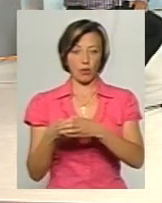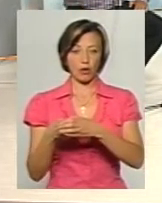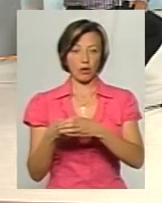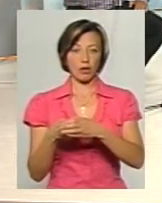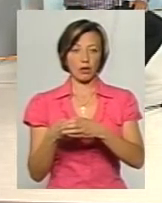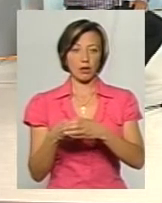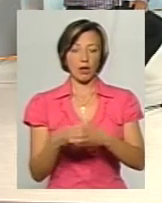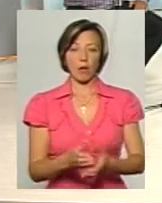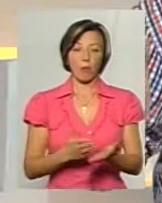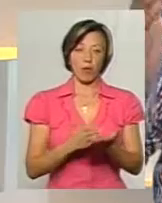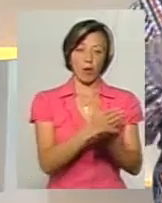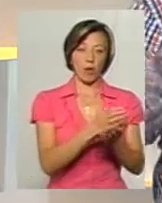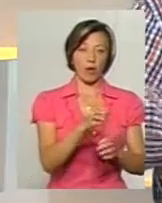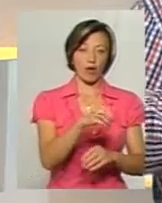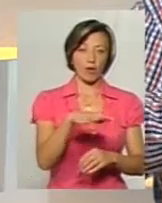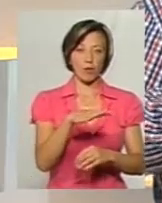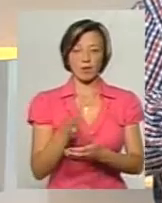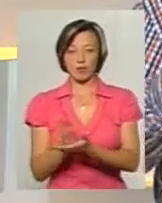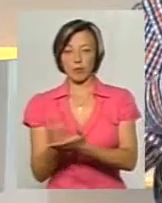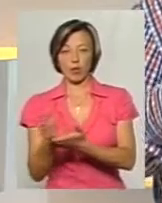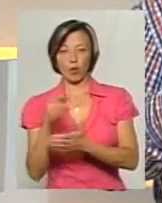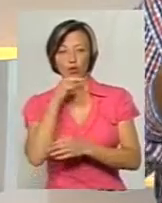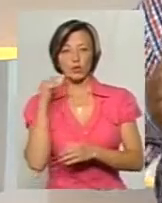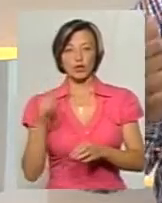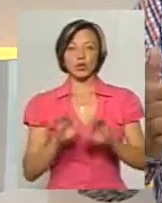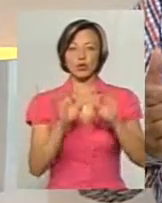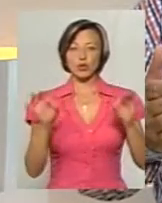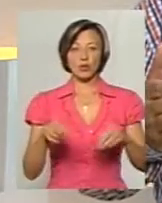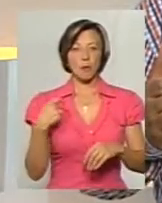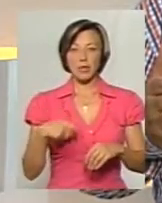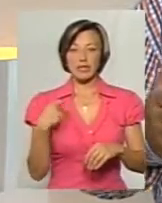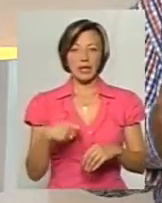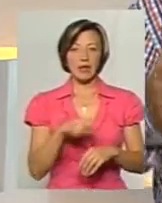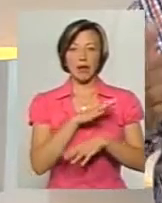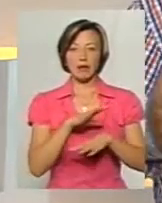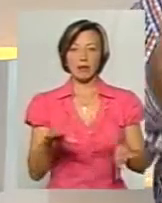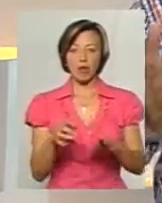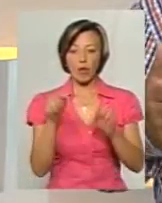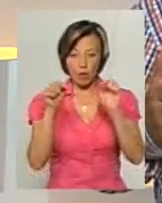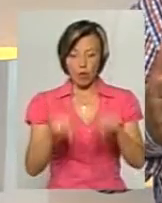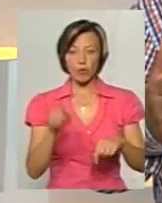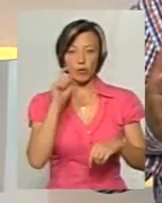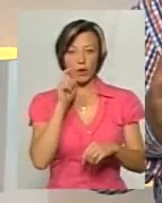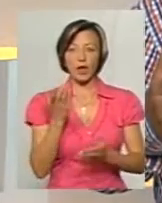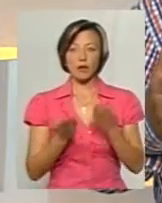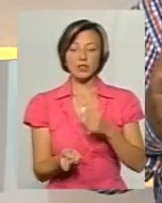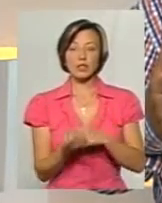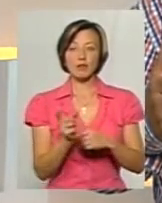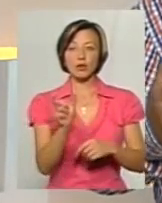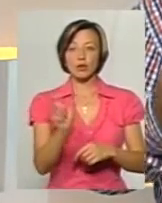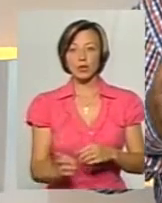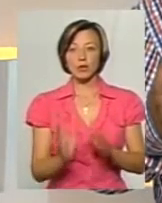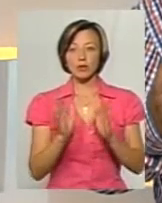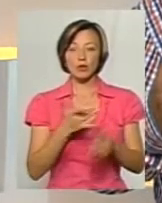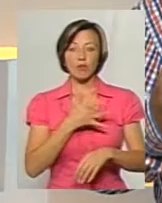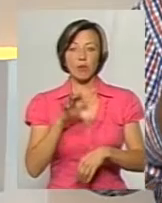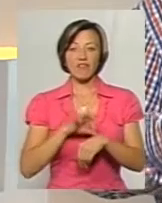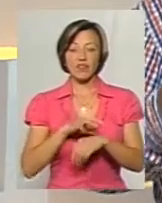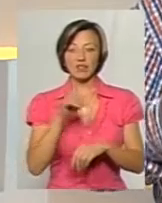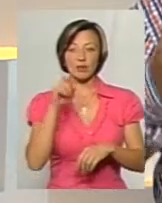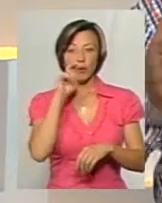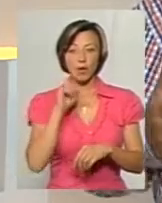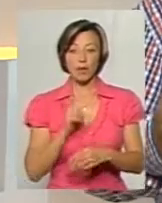Про європейські і про російські. Жодного президента не було про українську. Якщо з'явиться така людина, яка буде дійсно вболівати за